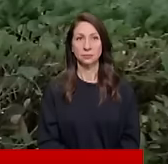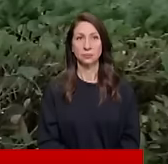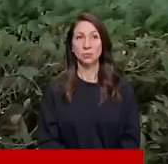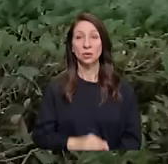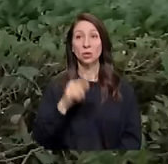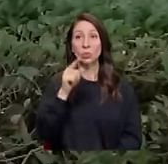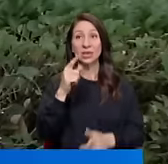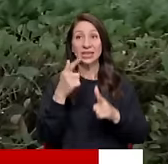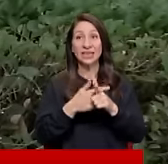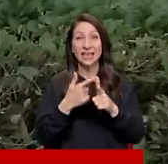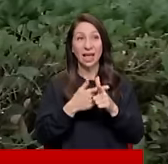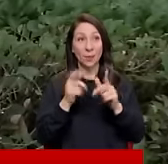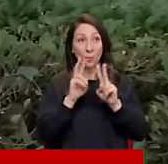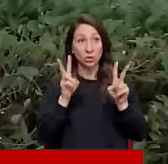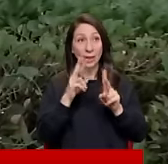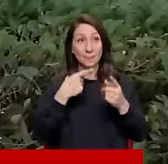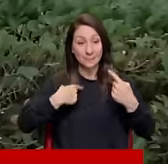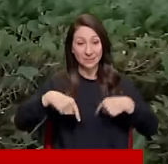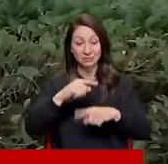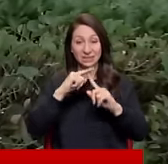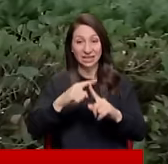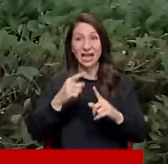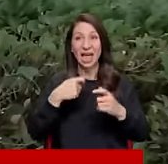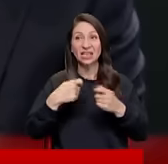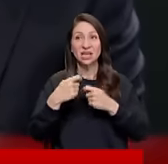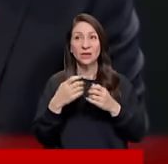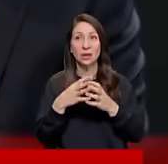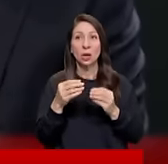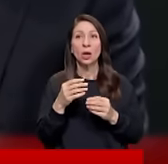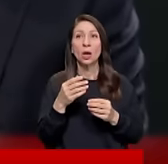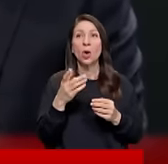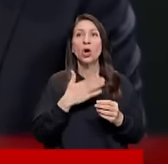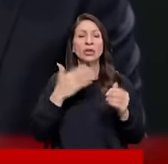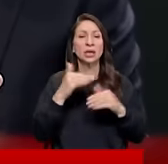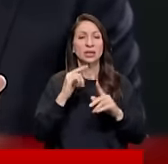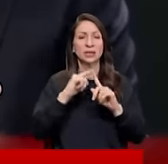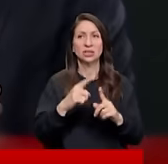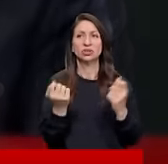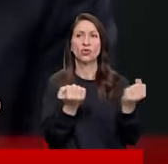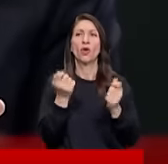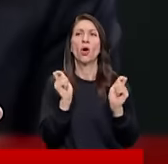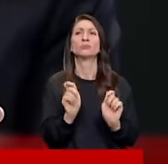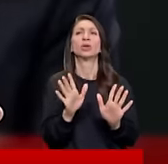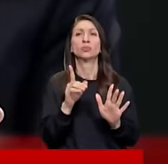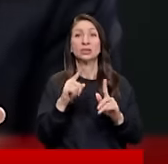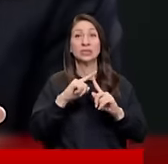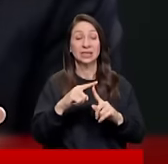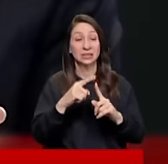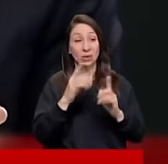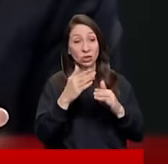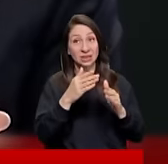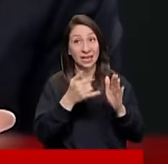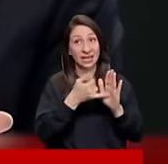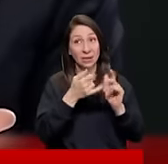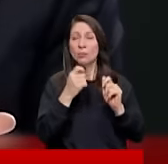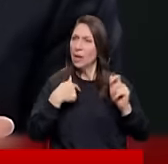Bu kiralama modeli bizim taksici esnafımızı bitirir. Öyle önüne gelen bir kere taksicilik yapmayacak. Burada Taksiciler Odası'nı da ikna etmeniz gerekecek